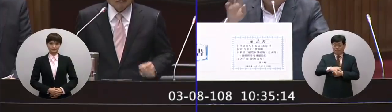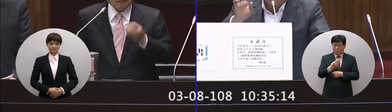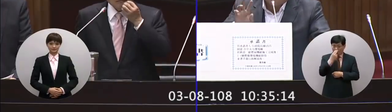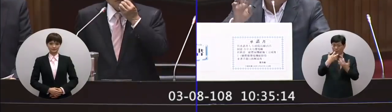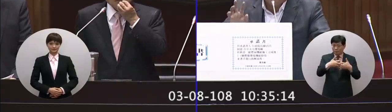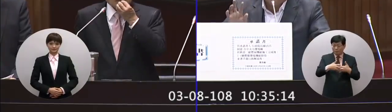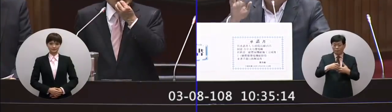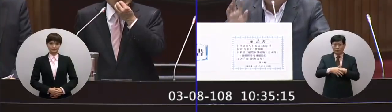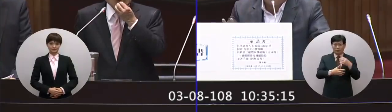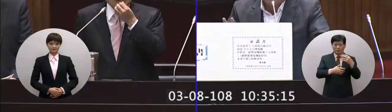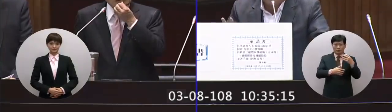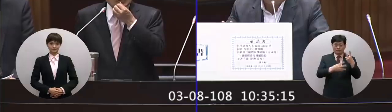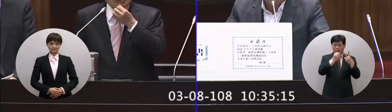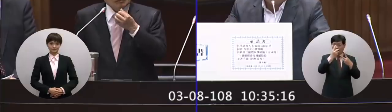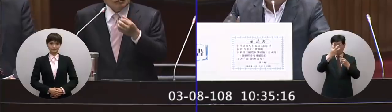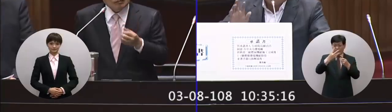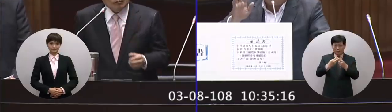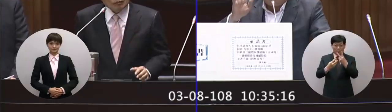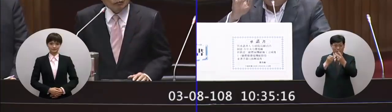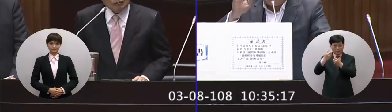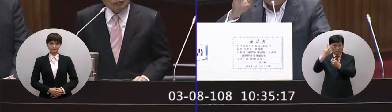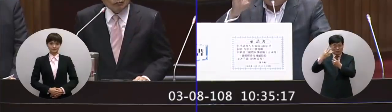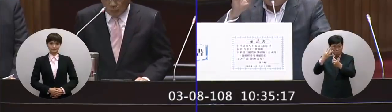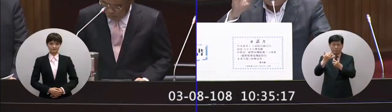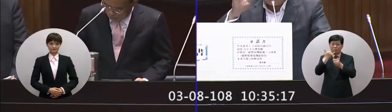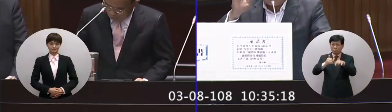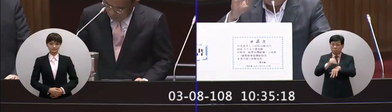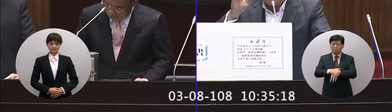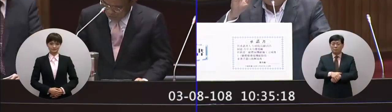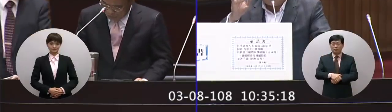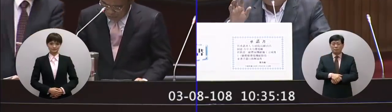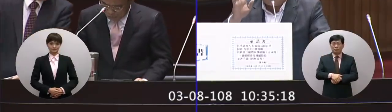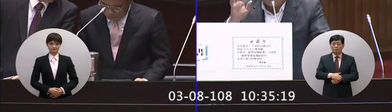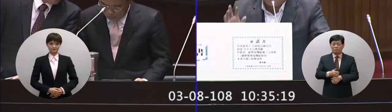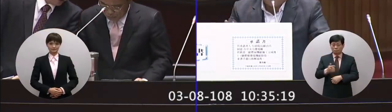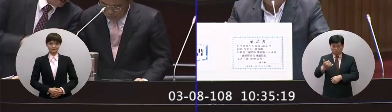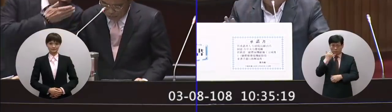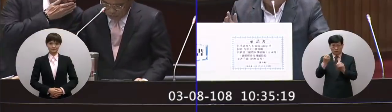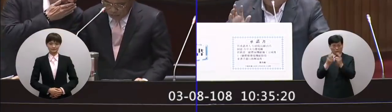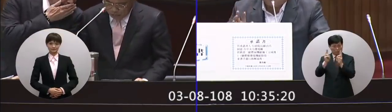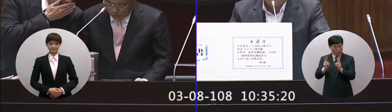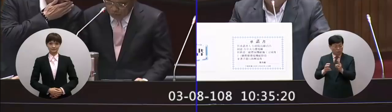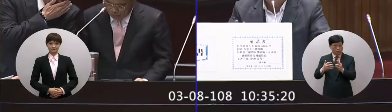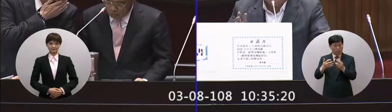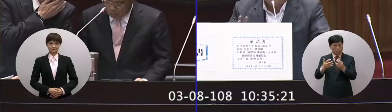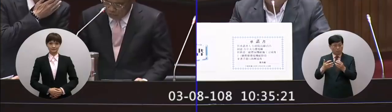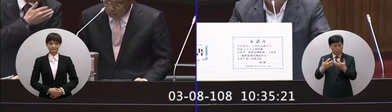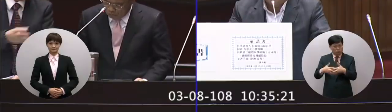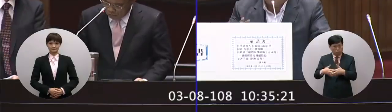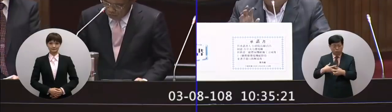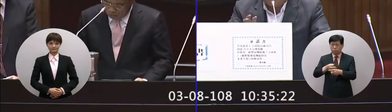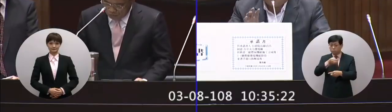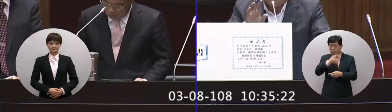组如果在2023、2024年完成的时候，它能够这个所它的发电量足以